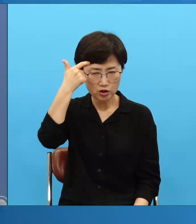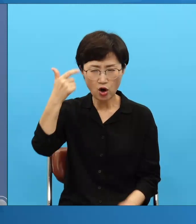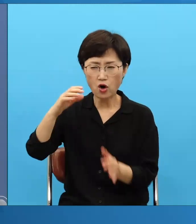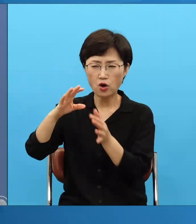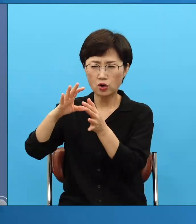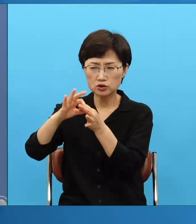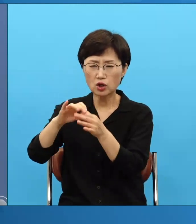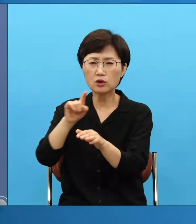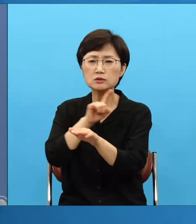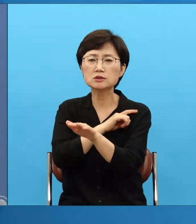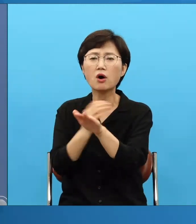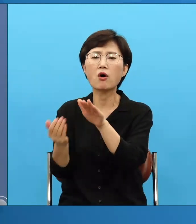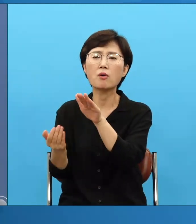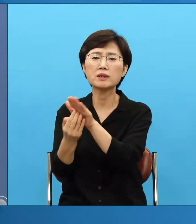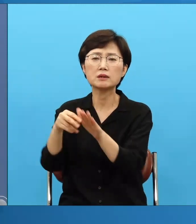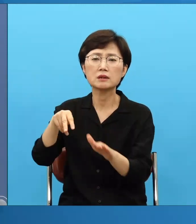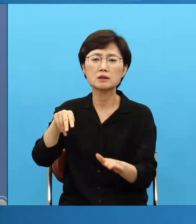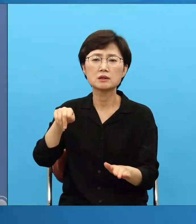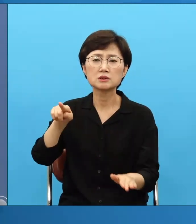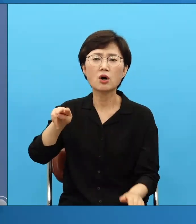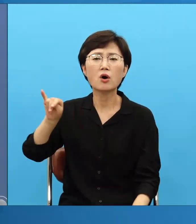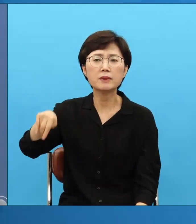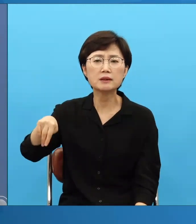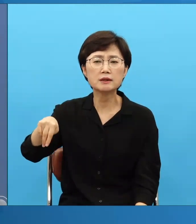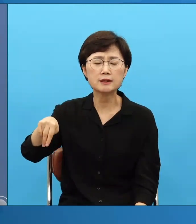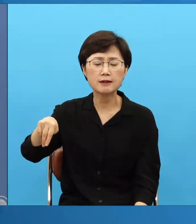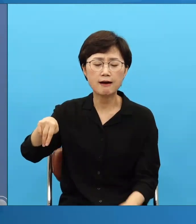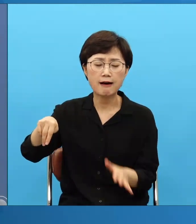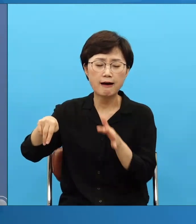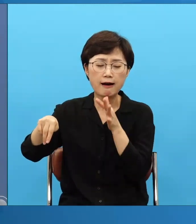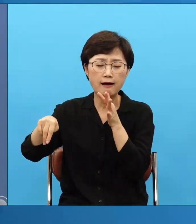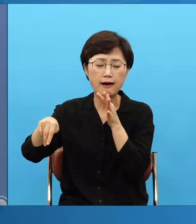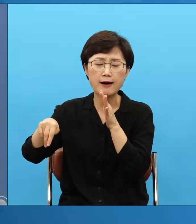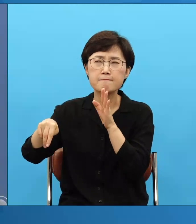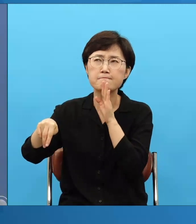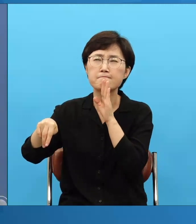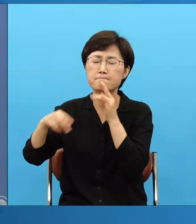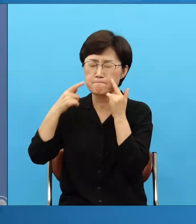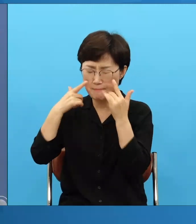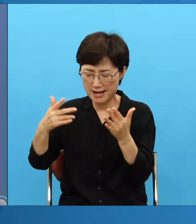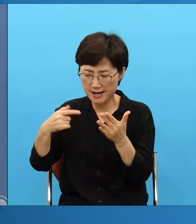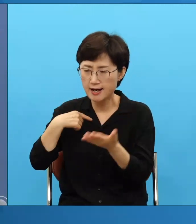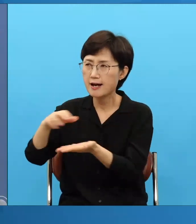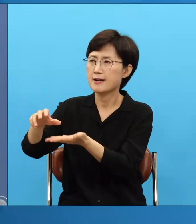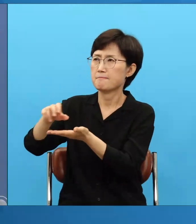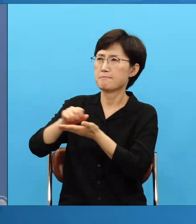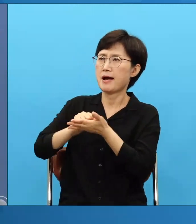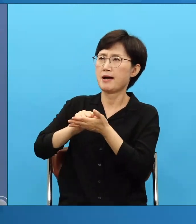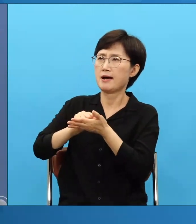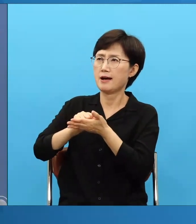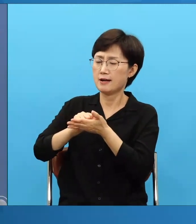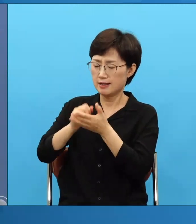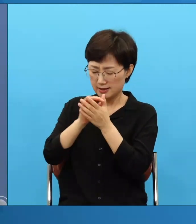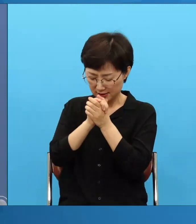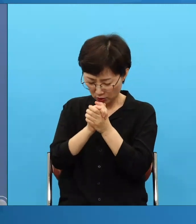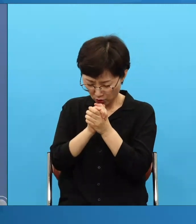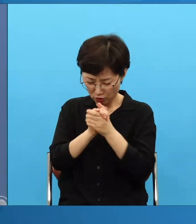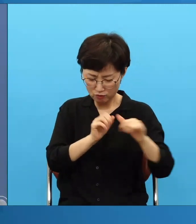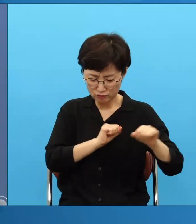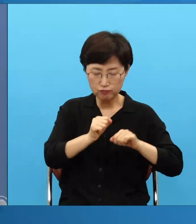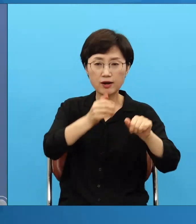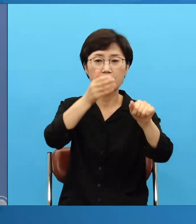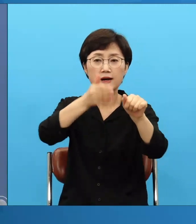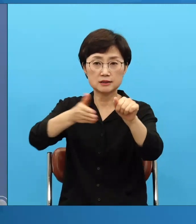증인으로 So may you arise 이번 as 주 a 언약을 witnesses, 잡으세요. as a spiritual summit and hold on to that as your 기도로 covenant 살릴 this 수 week. 있습니다. You can do this